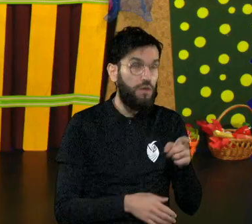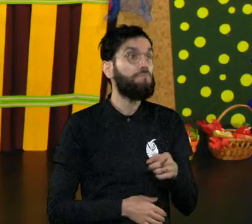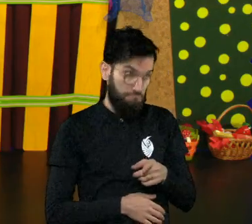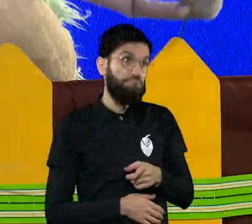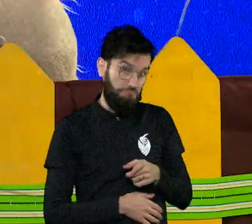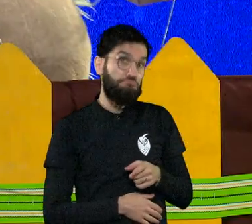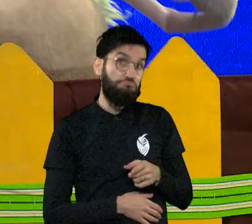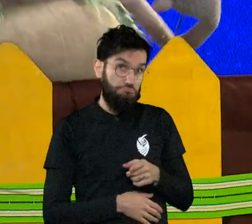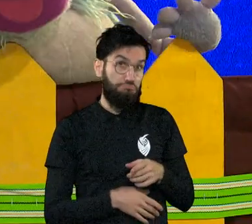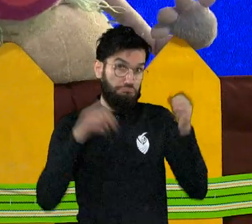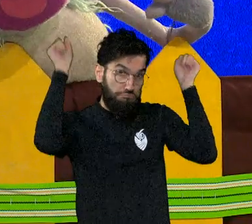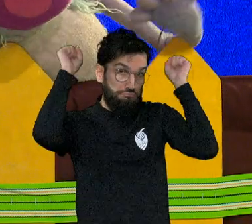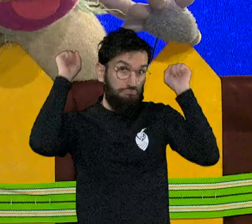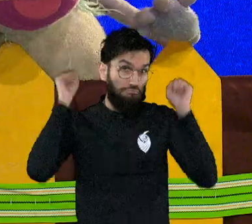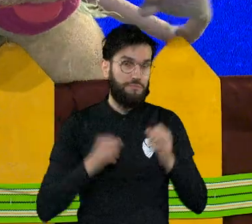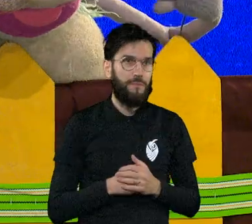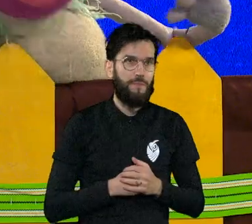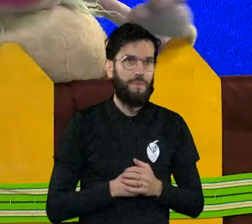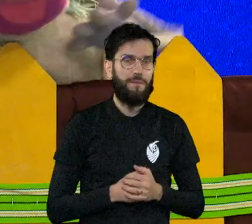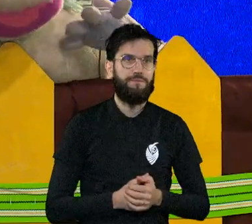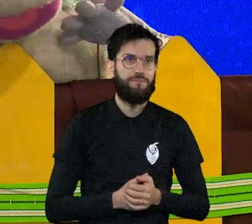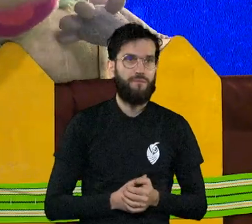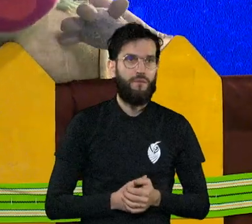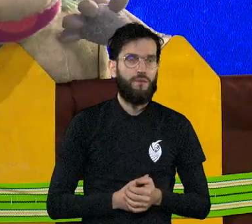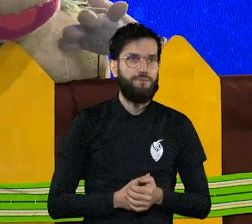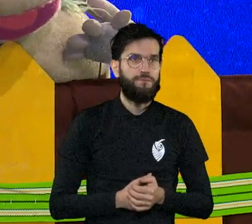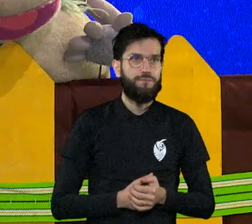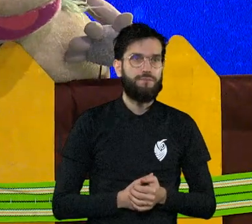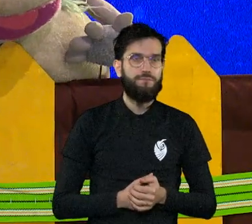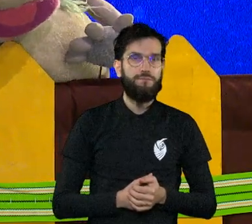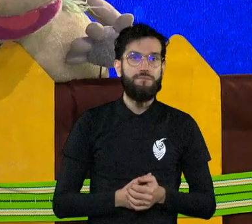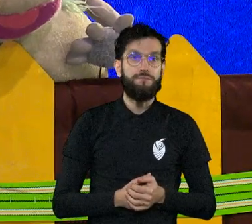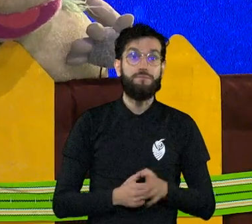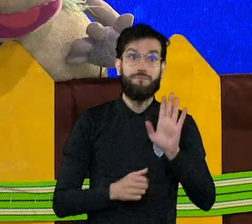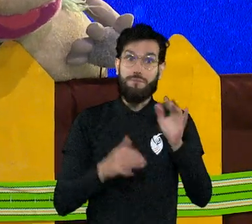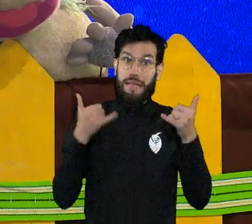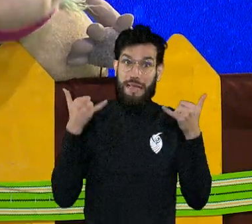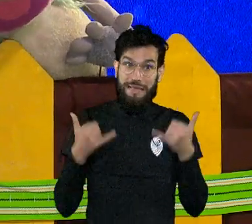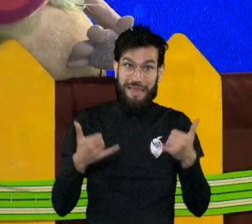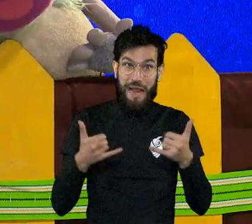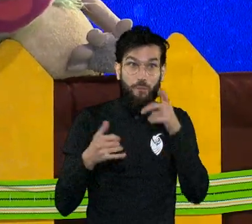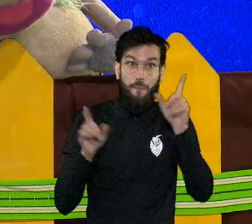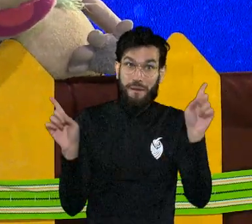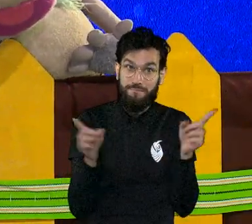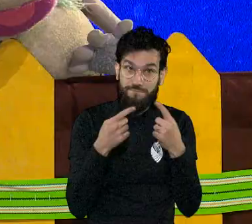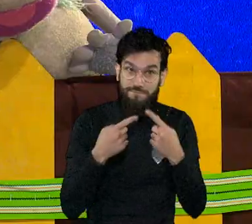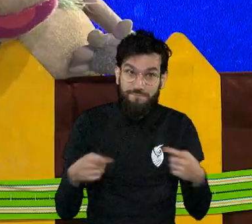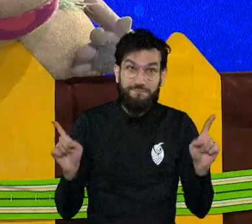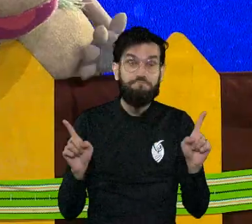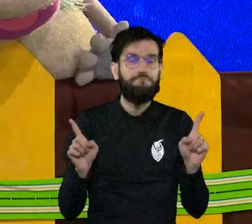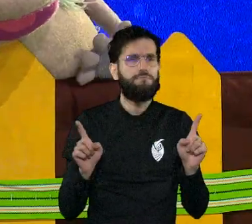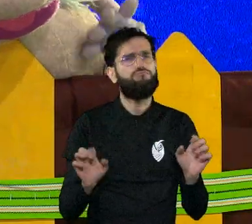No tak to vidíš, tak je to jedna. No a teraz si zaspievame našu